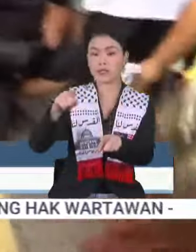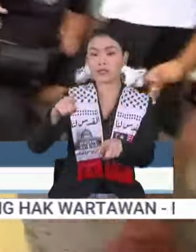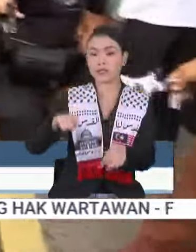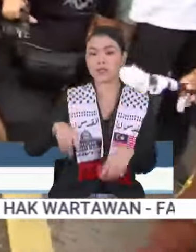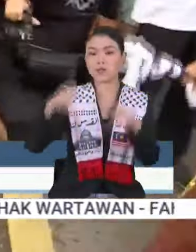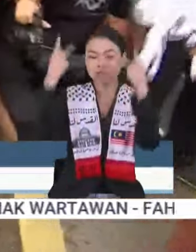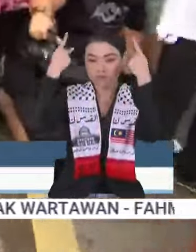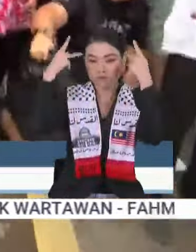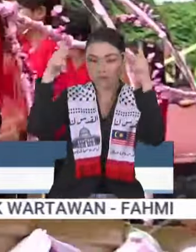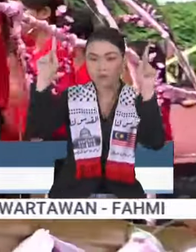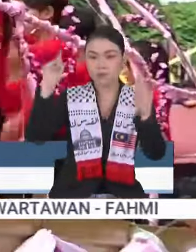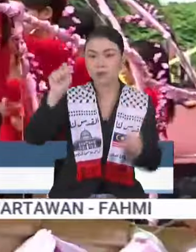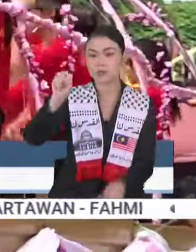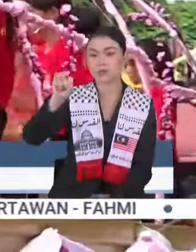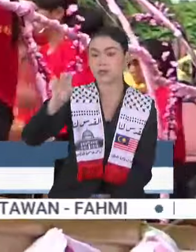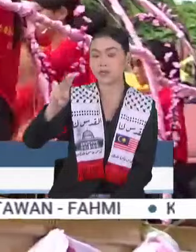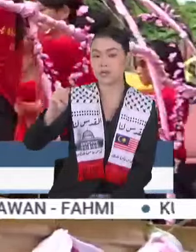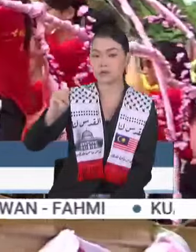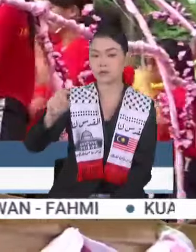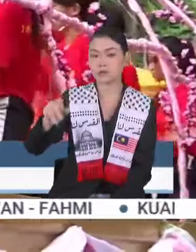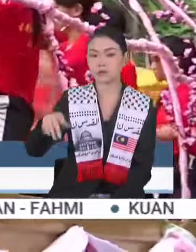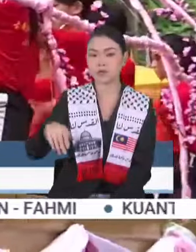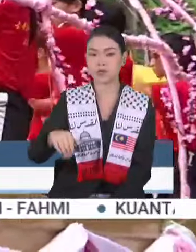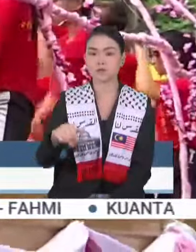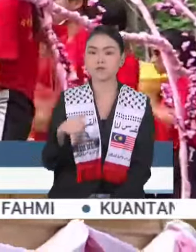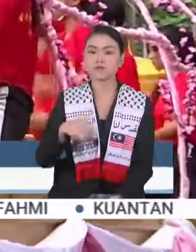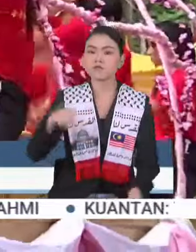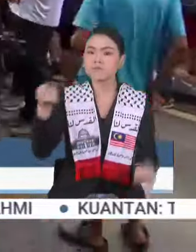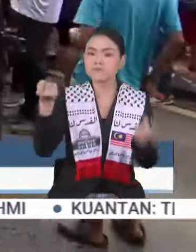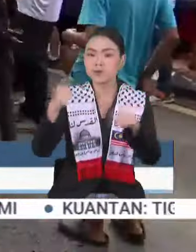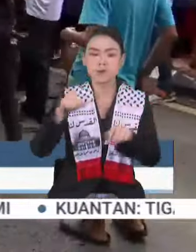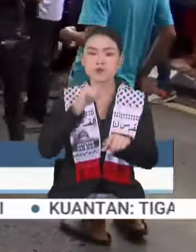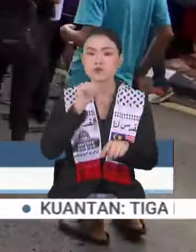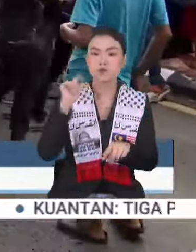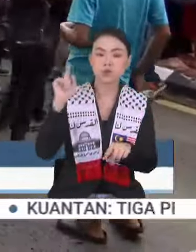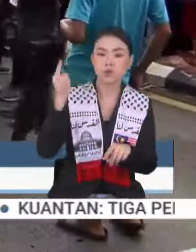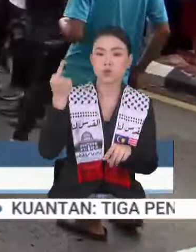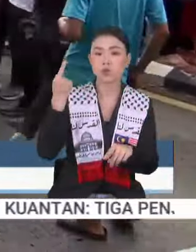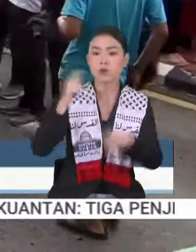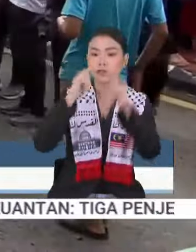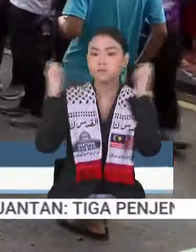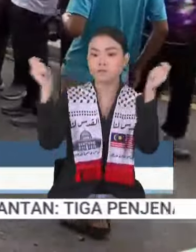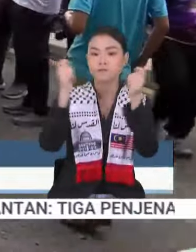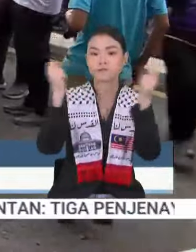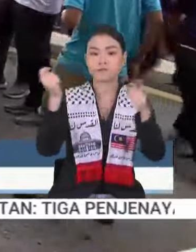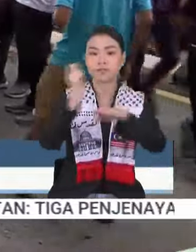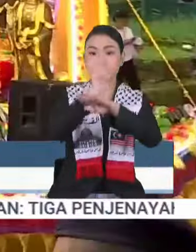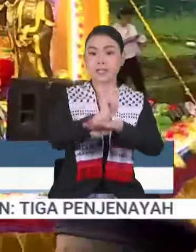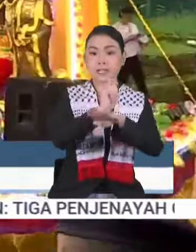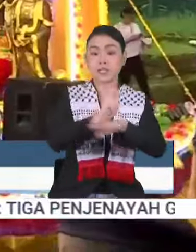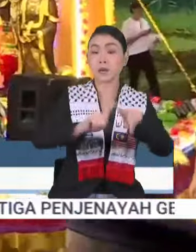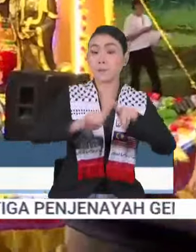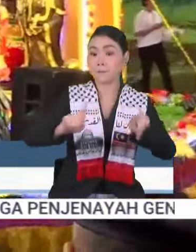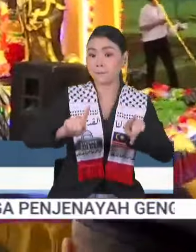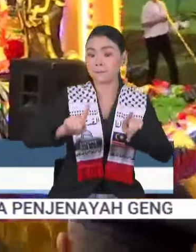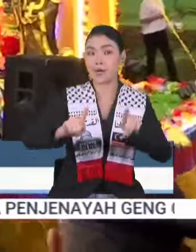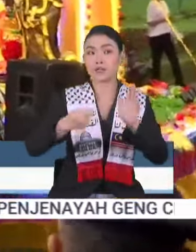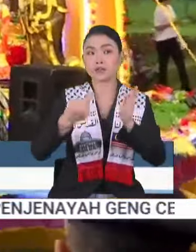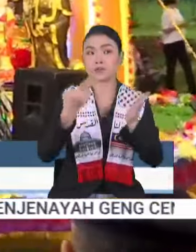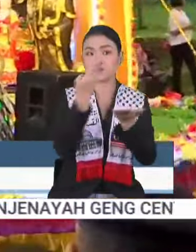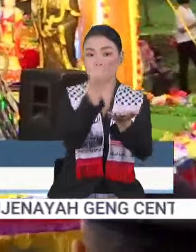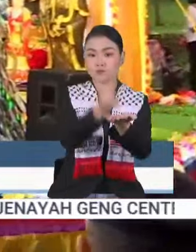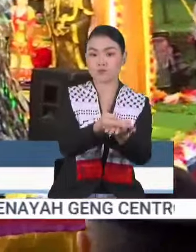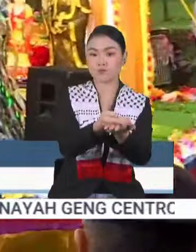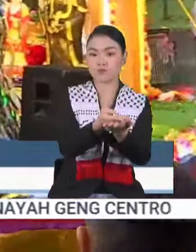Dr SIM Kuan acara itu diadakan bukan sahaja sebagai perayaan tradisi dan warisan tetapi juga sebagai bukti